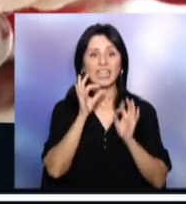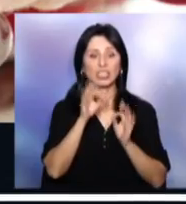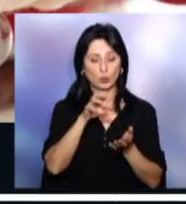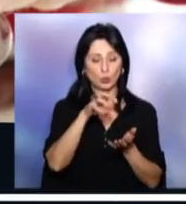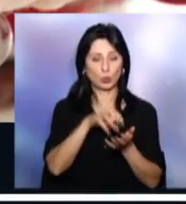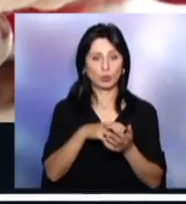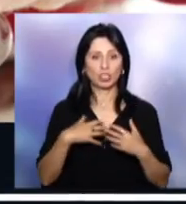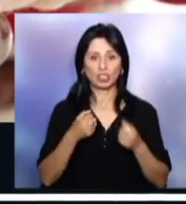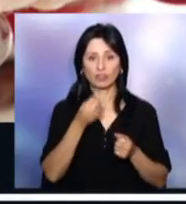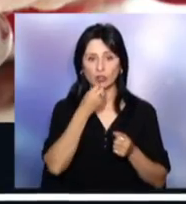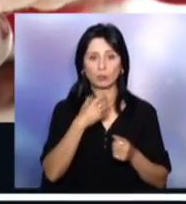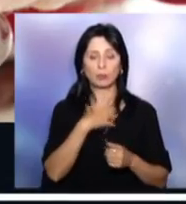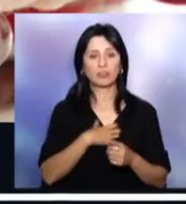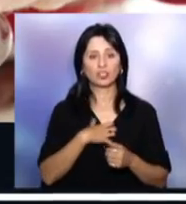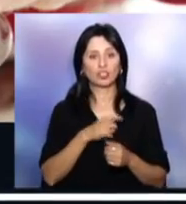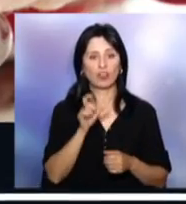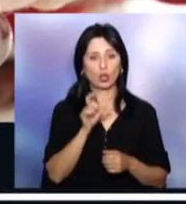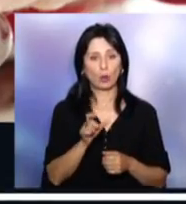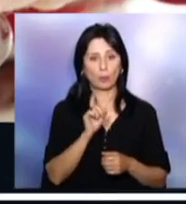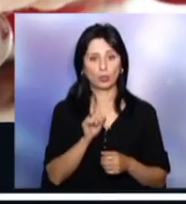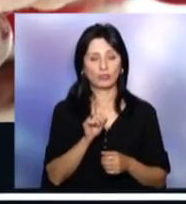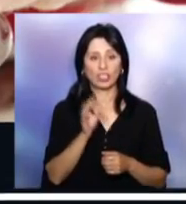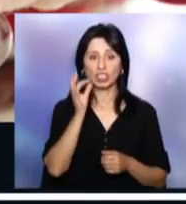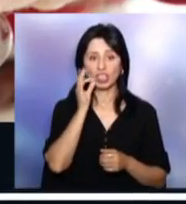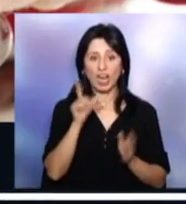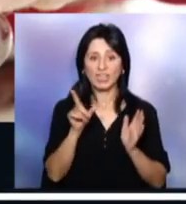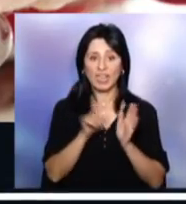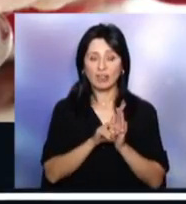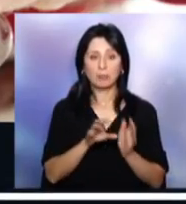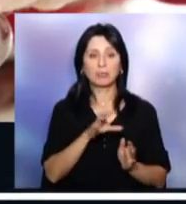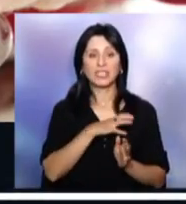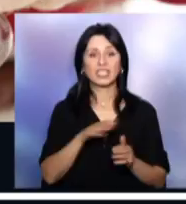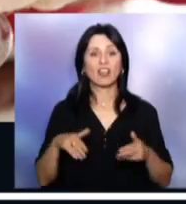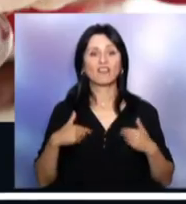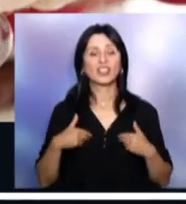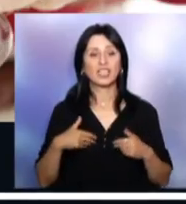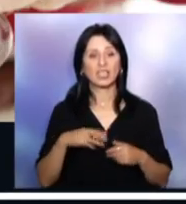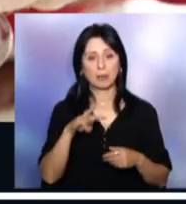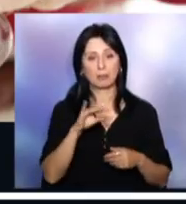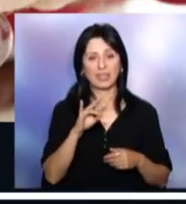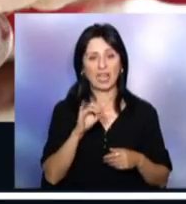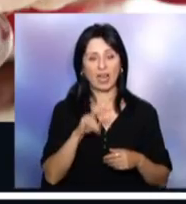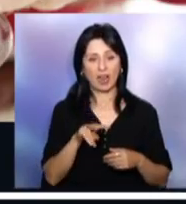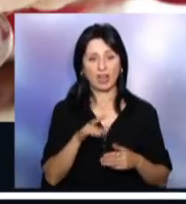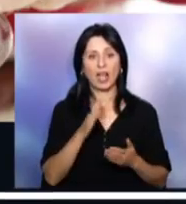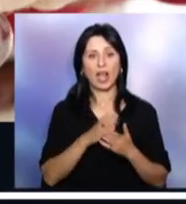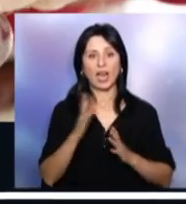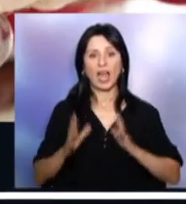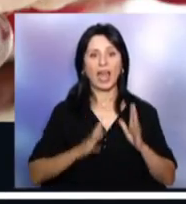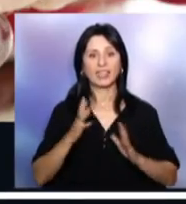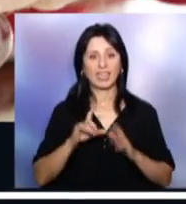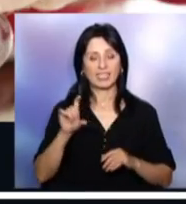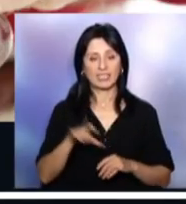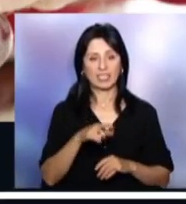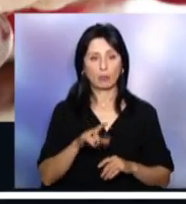ულუფა ჯანსაღი კვების მნიშვნელოვანი კომპონენტია. შაქართან ერთად მდიდარია ვიტამინებით და მინერალებით, არის ენერგიის